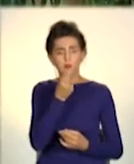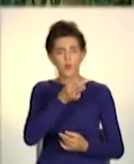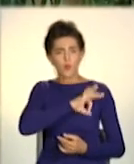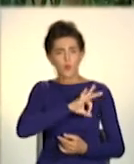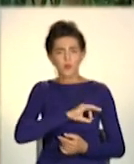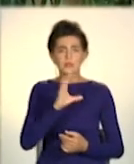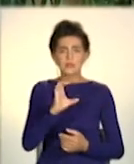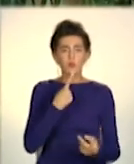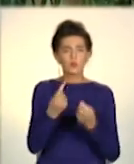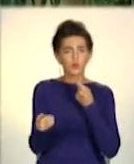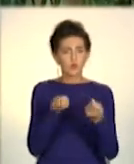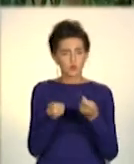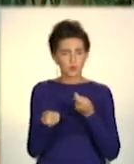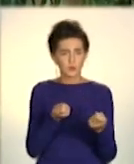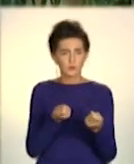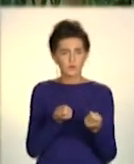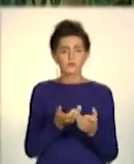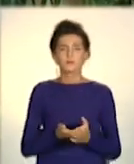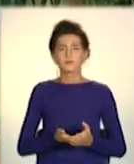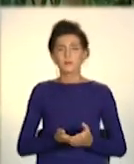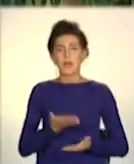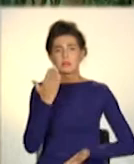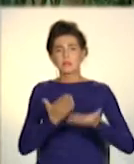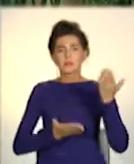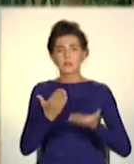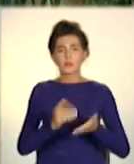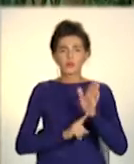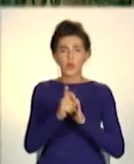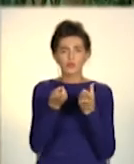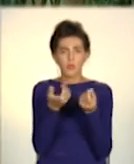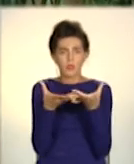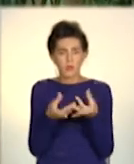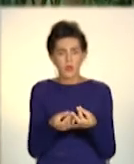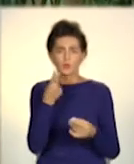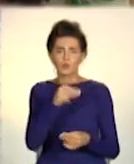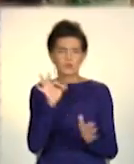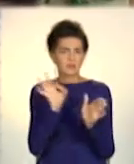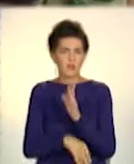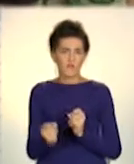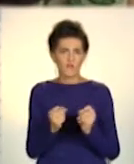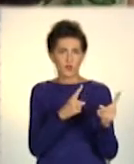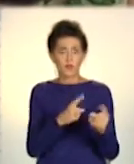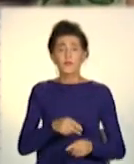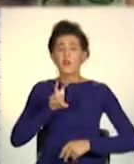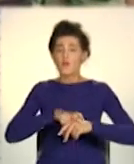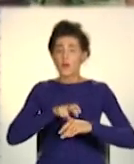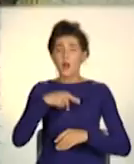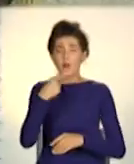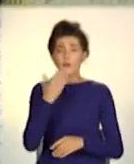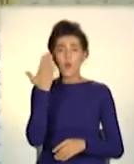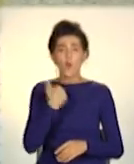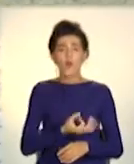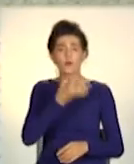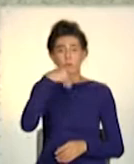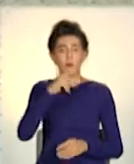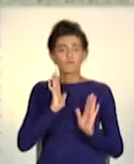з осторожністю. Якщо починають підгнівати, треба утилізувати. Лікар додає, перед вживанням